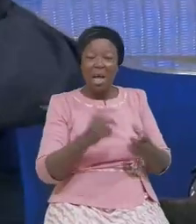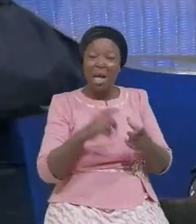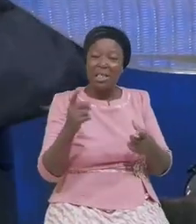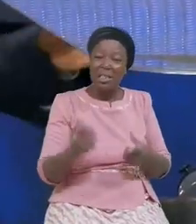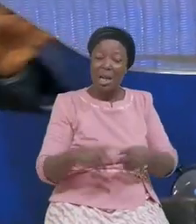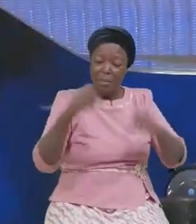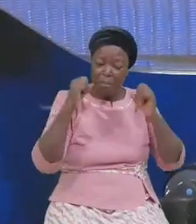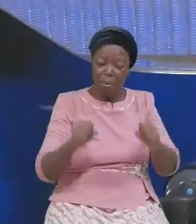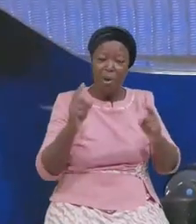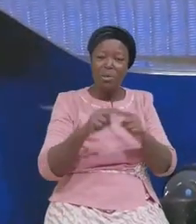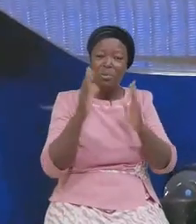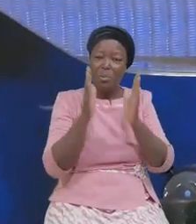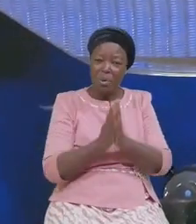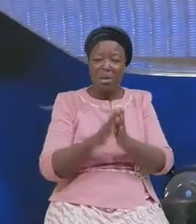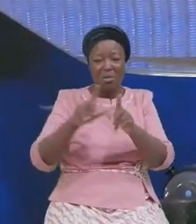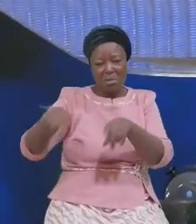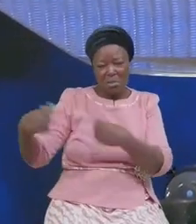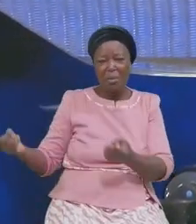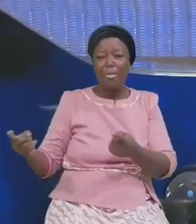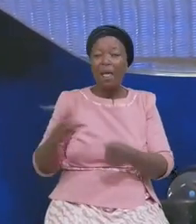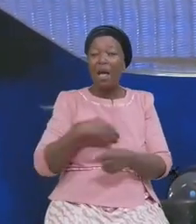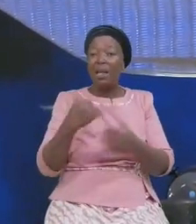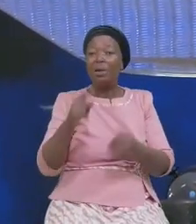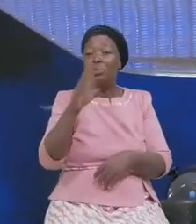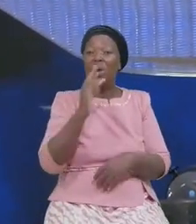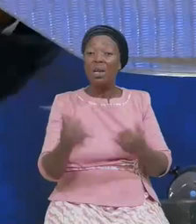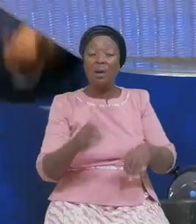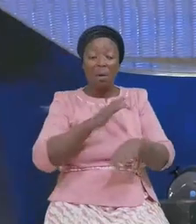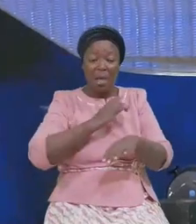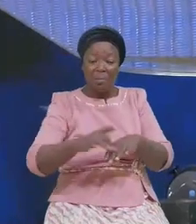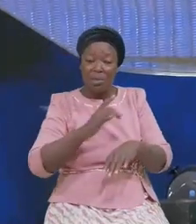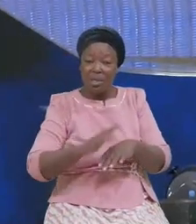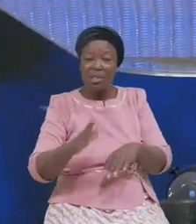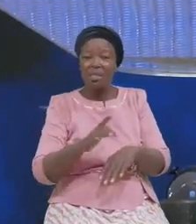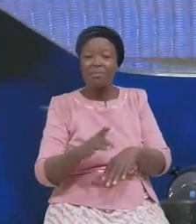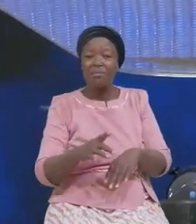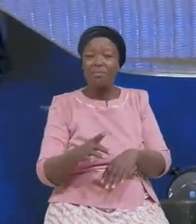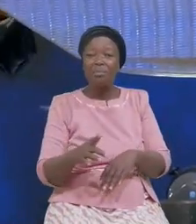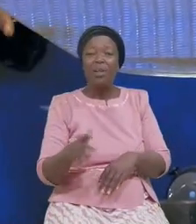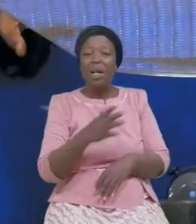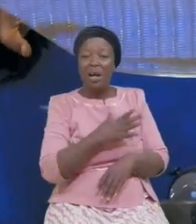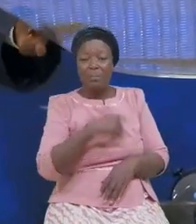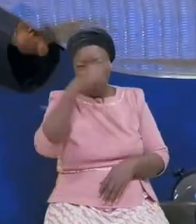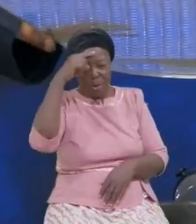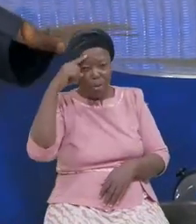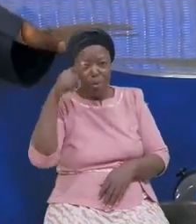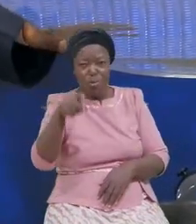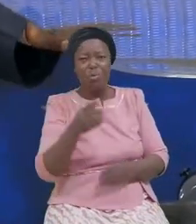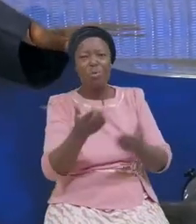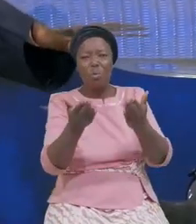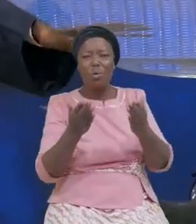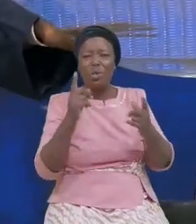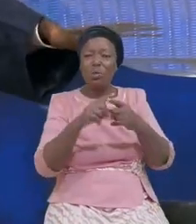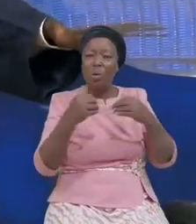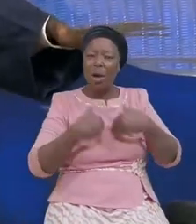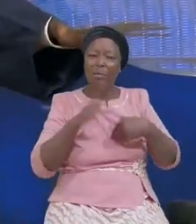est partie. Vous êtes maintenant vide, complètement vide, dépéri. Parce que vous vouliez faire votre